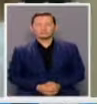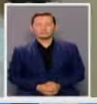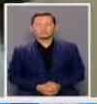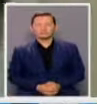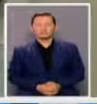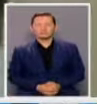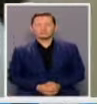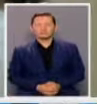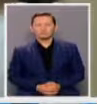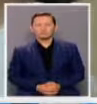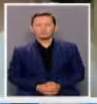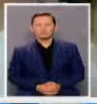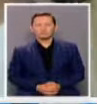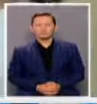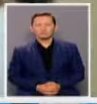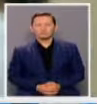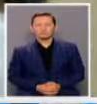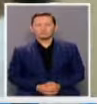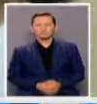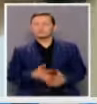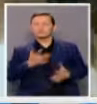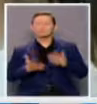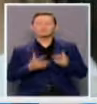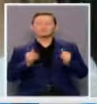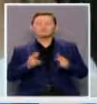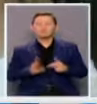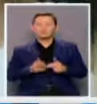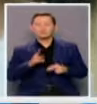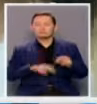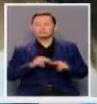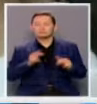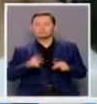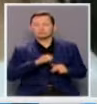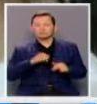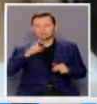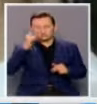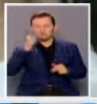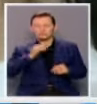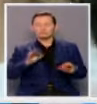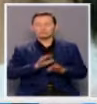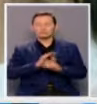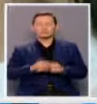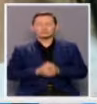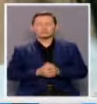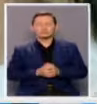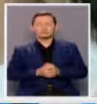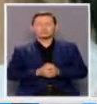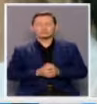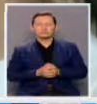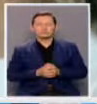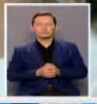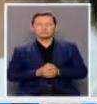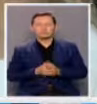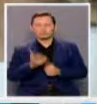Нұргүл, көңілгейіңіз қалай? Өзіңіз орындағандай, өзіңіз ойлағандай көңіліңізден шықты ма орындауыңыз?